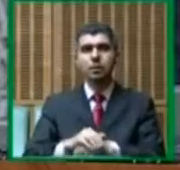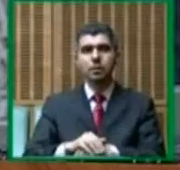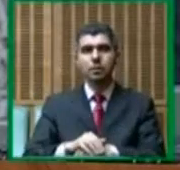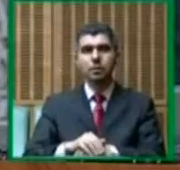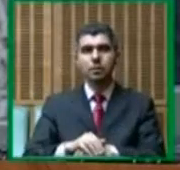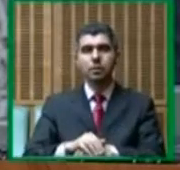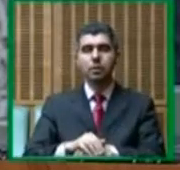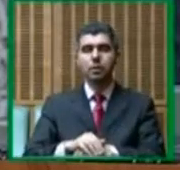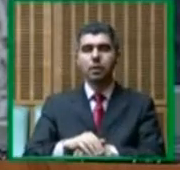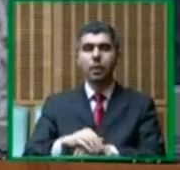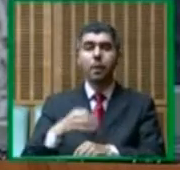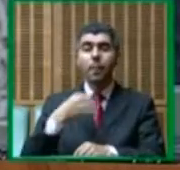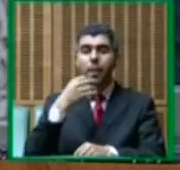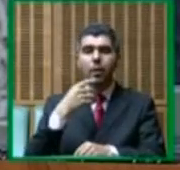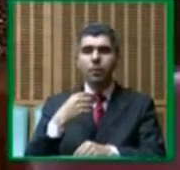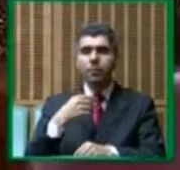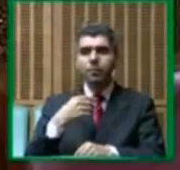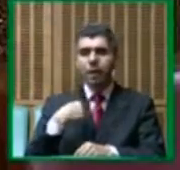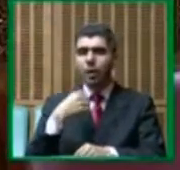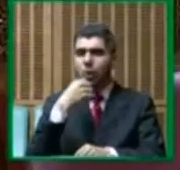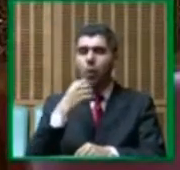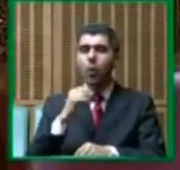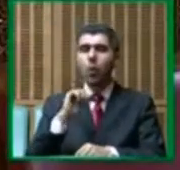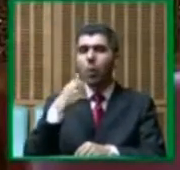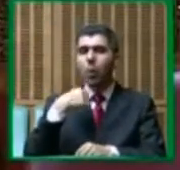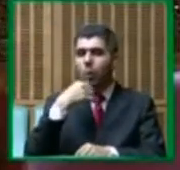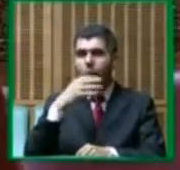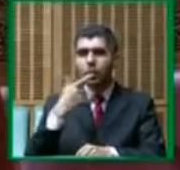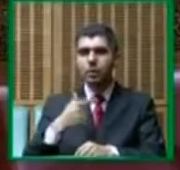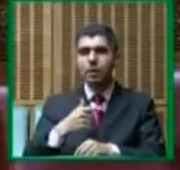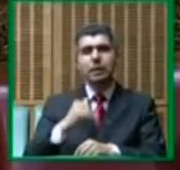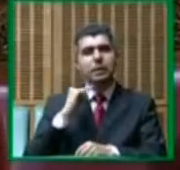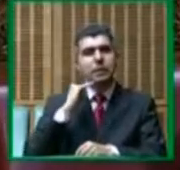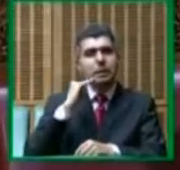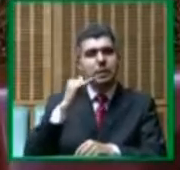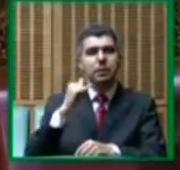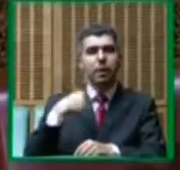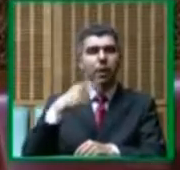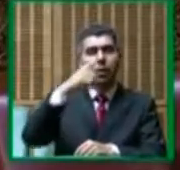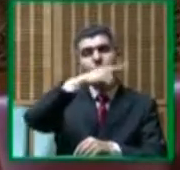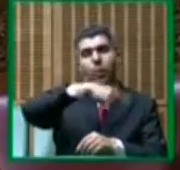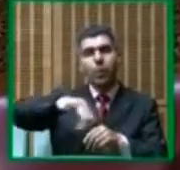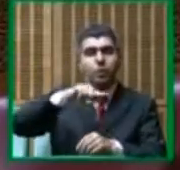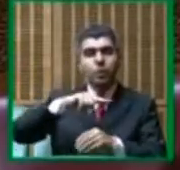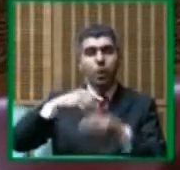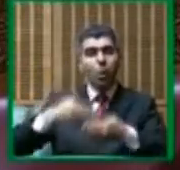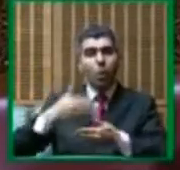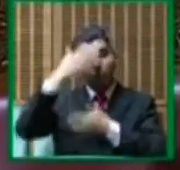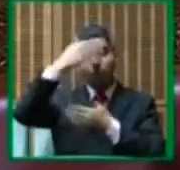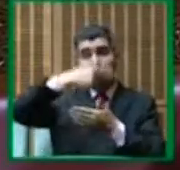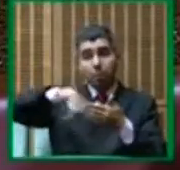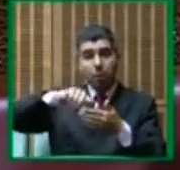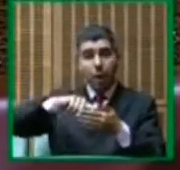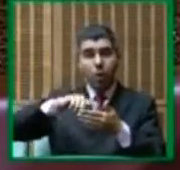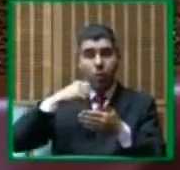السيد رئيس محترم، اولا باش نذكر السيد المستشار المحترم، لا بد من الاعتراف الا بلادنا الى يومنا هذا الى